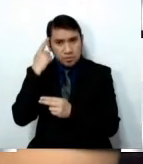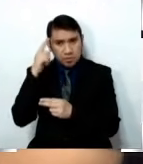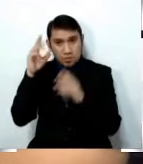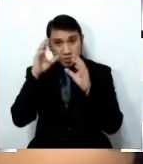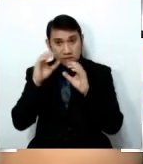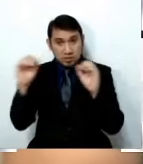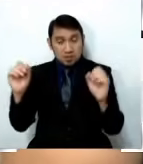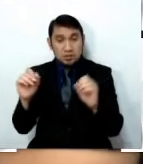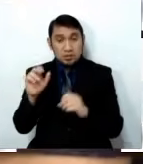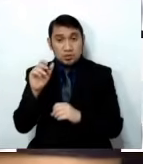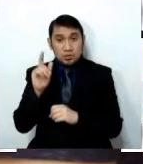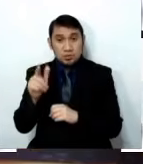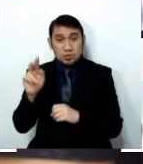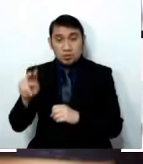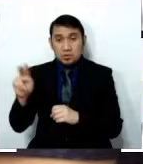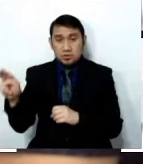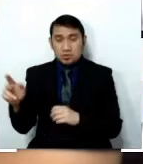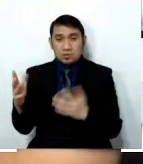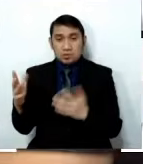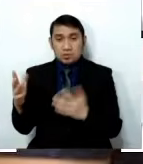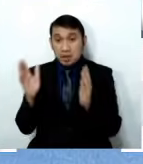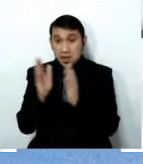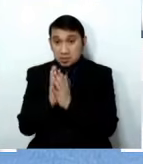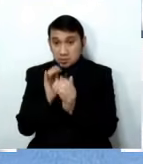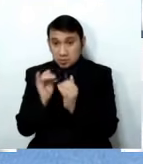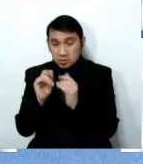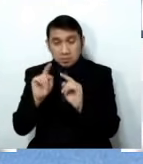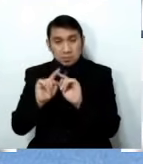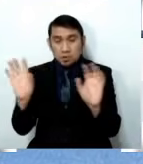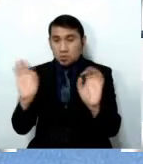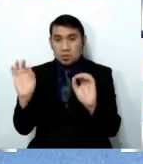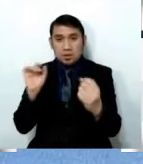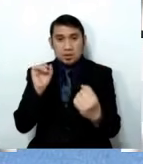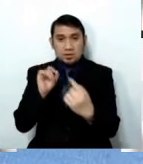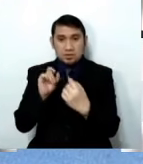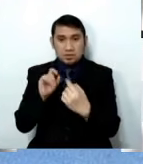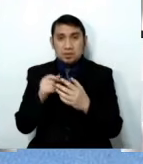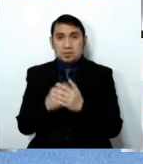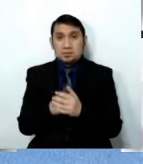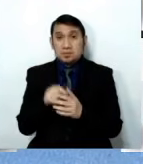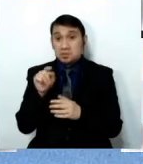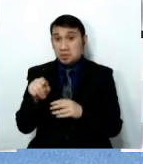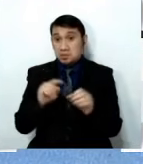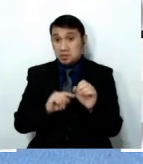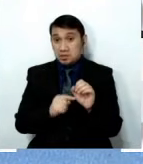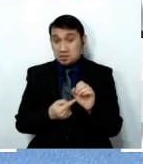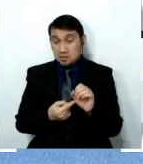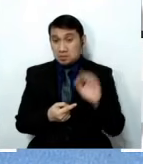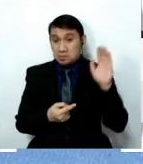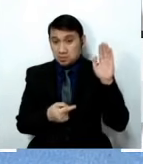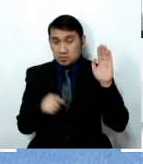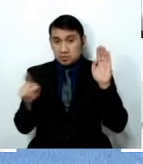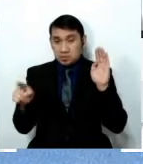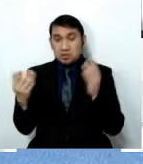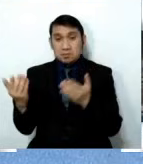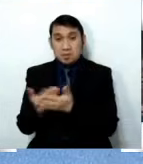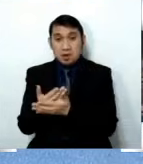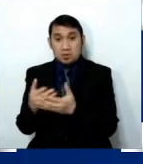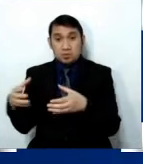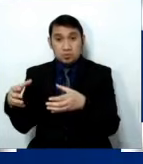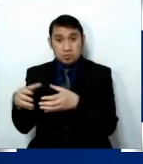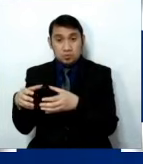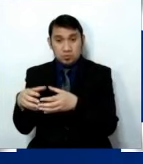ang payag si Moreno pero wala itong komento sa ngayon. Manunumpa na dapat ito bilang miyembro ng Aksyon Demokratiko ngayong